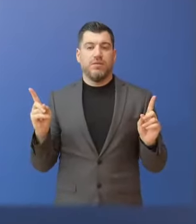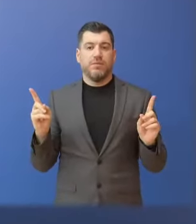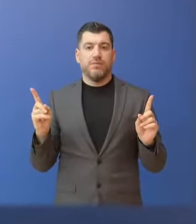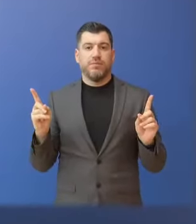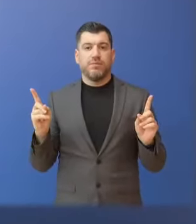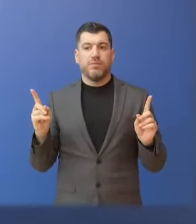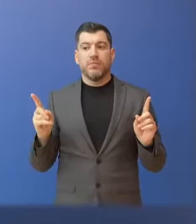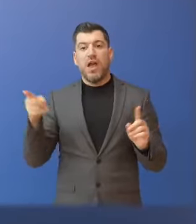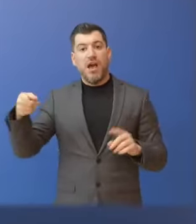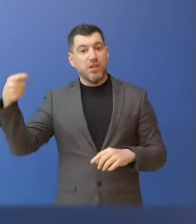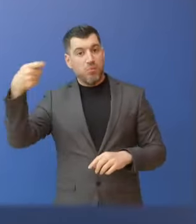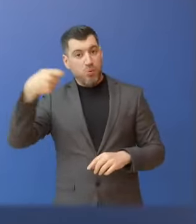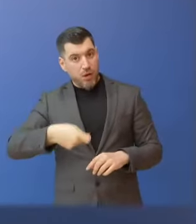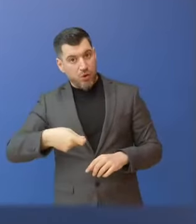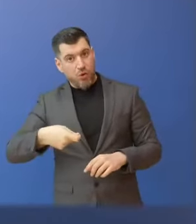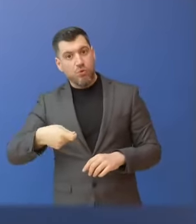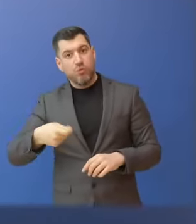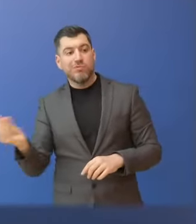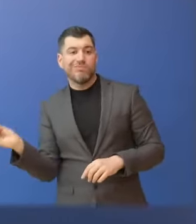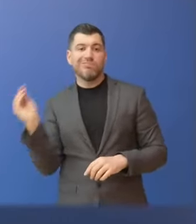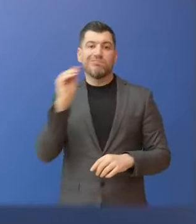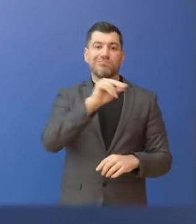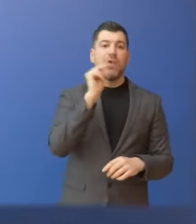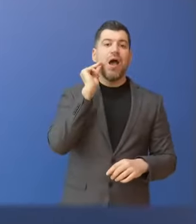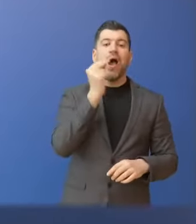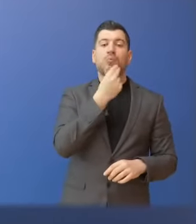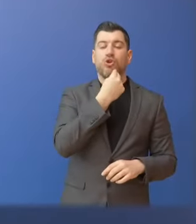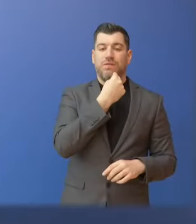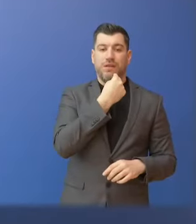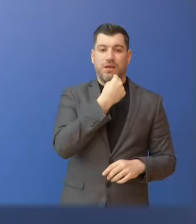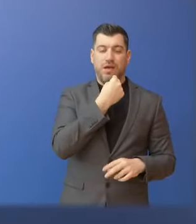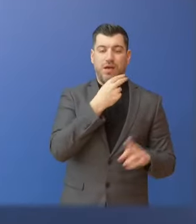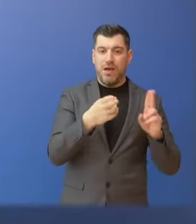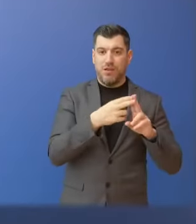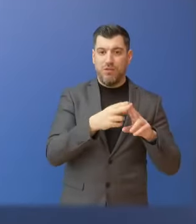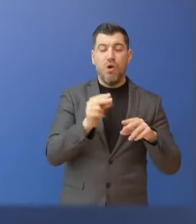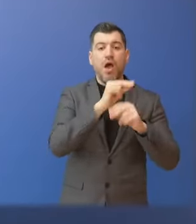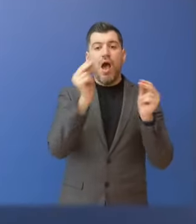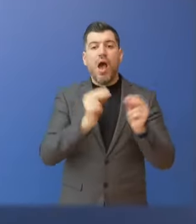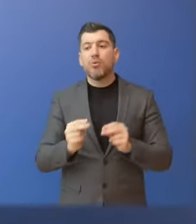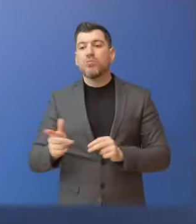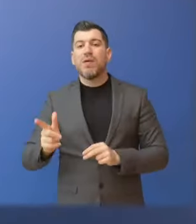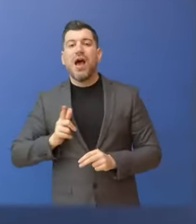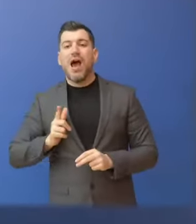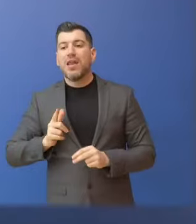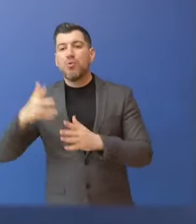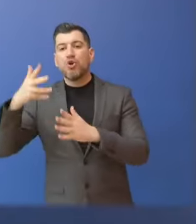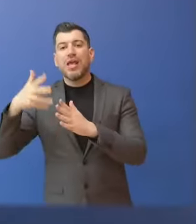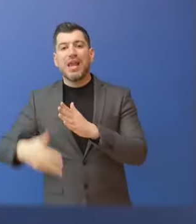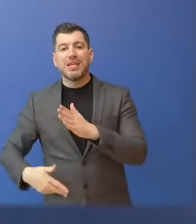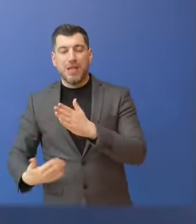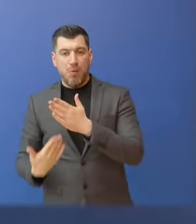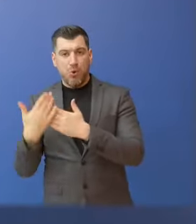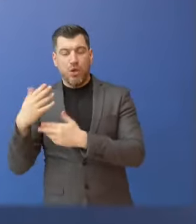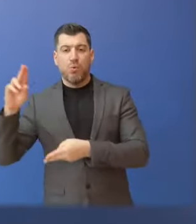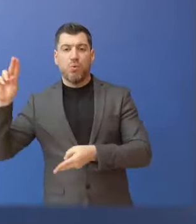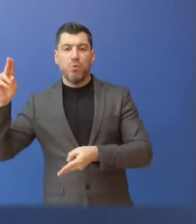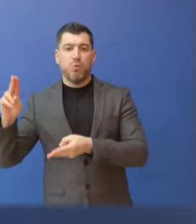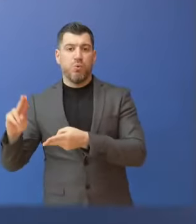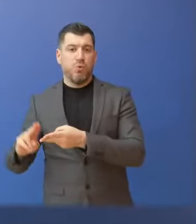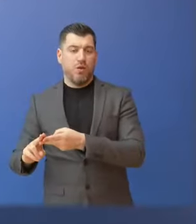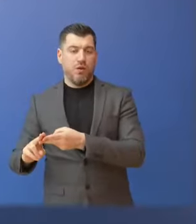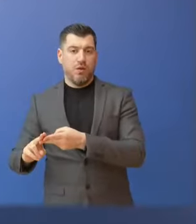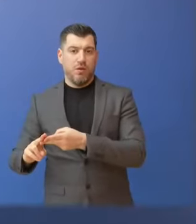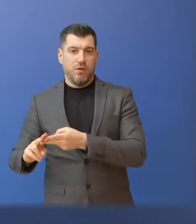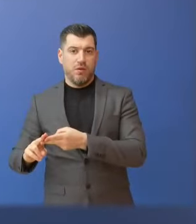ενδεχομένως το έχει πει αυτό χαρακτηριστικά ο υπουργός υγείας κάποιος ο οποίος θα επιλέξει να πάει σε απογευματινά χειρουργίο δεδομένο ότι δεν λειτουργούν αυτή τη